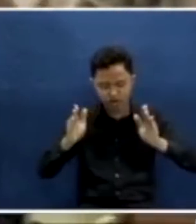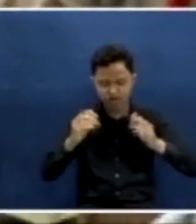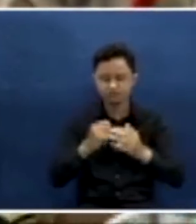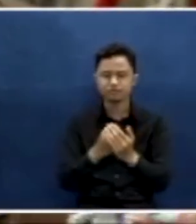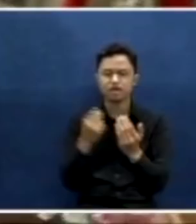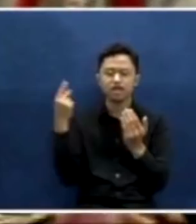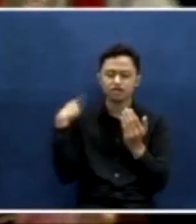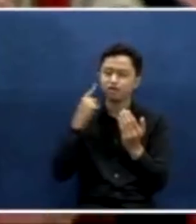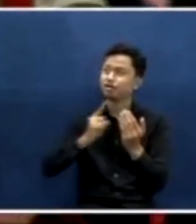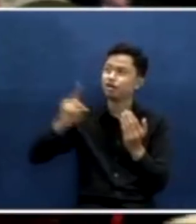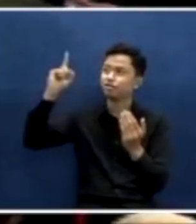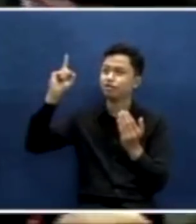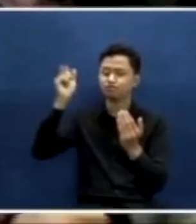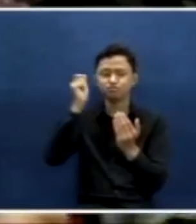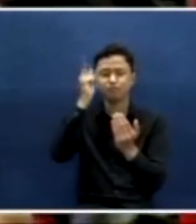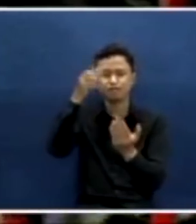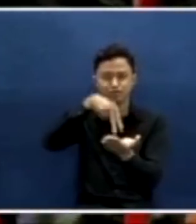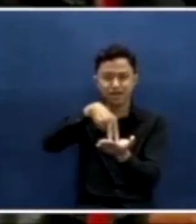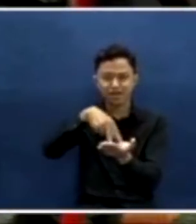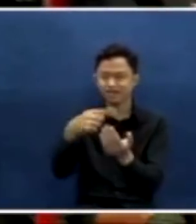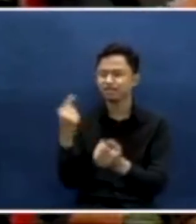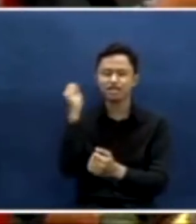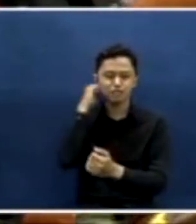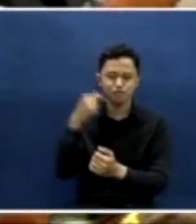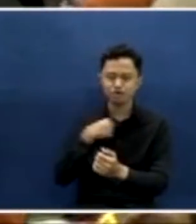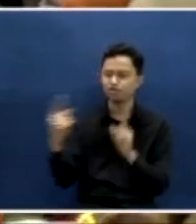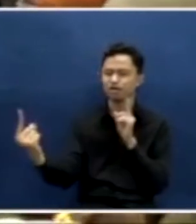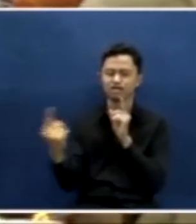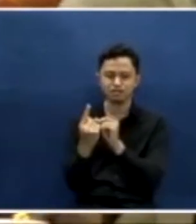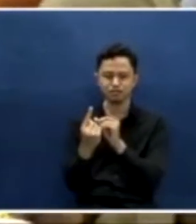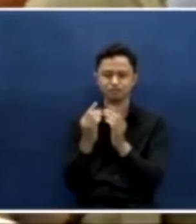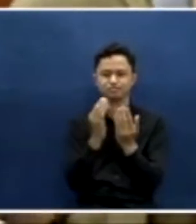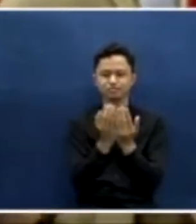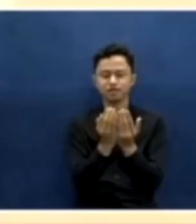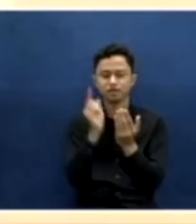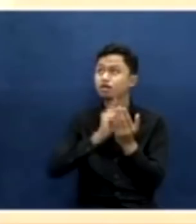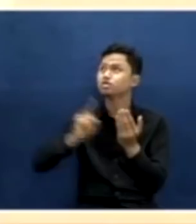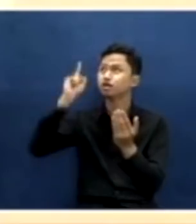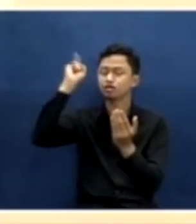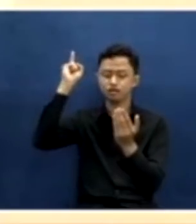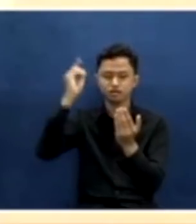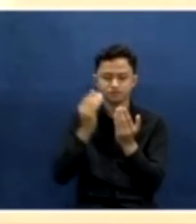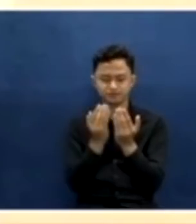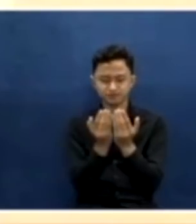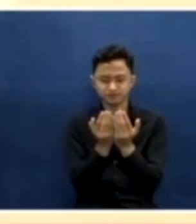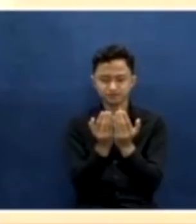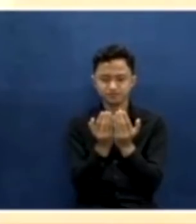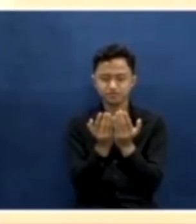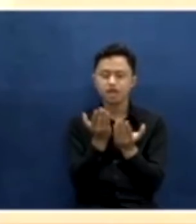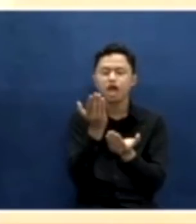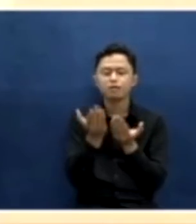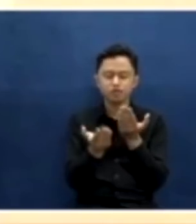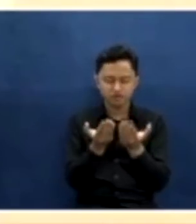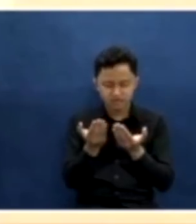pertemukanlah kami dalam kehidupan di barzakh kami dan akhirat kan ya robb yang kami sembah bapak kami mungkin